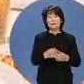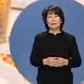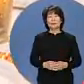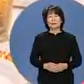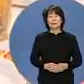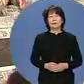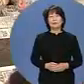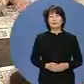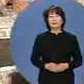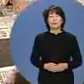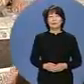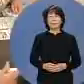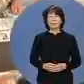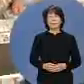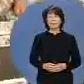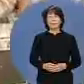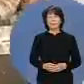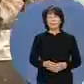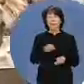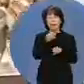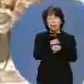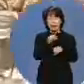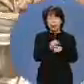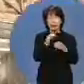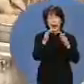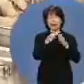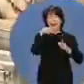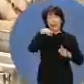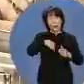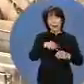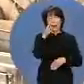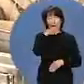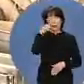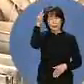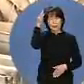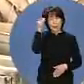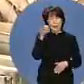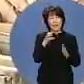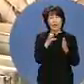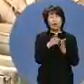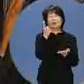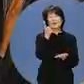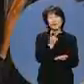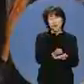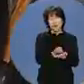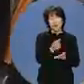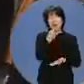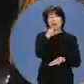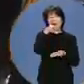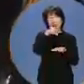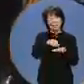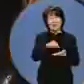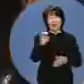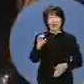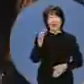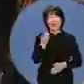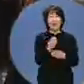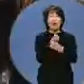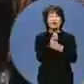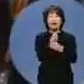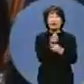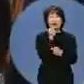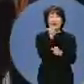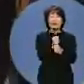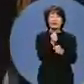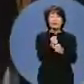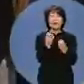け。家庭でいらなくなったものと自然のものとを使ってできるとても簡単なエコキャン